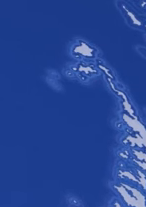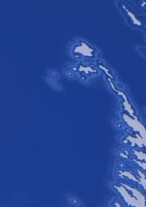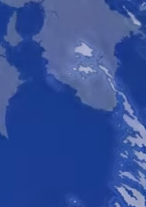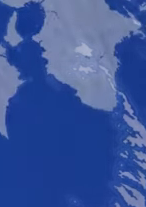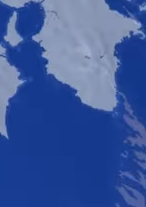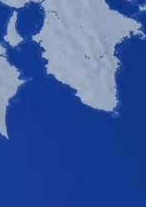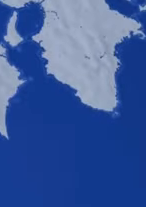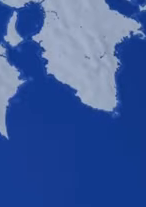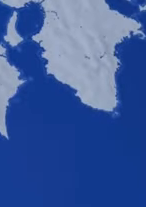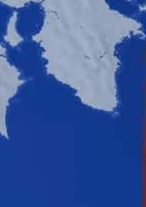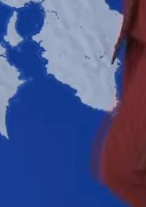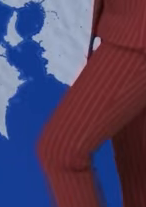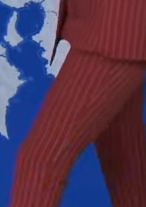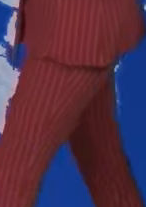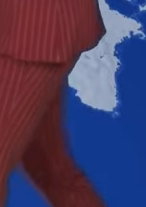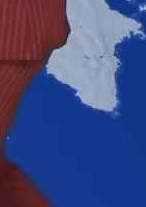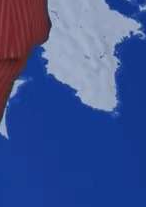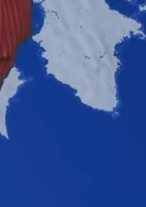예상됩니다.